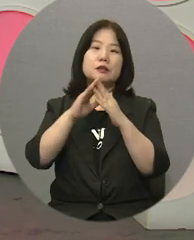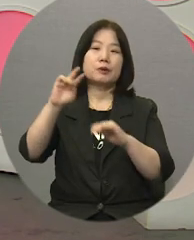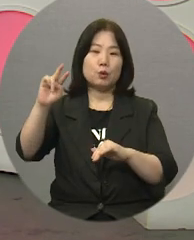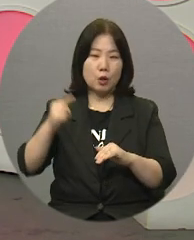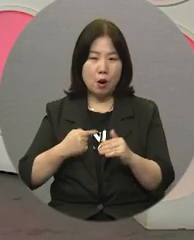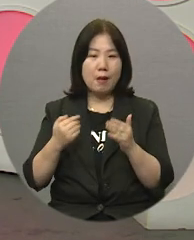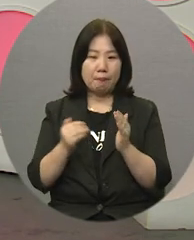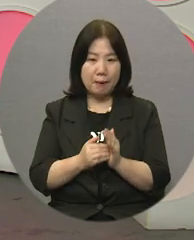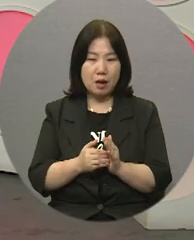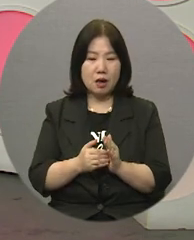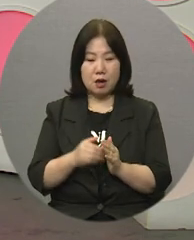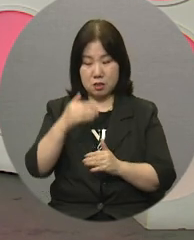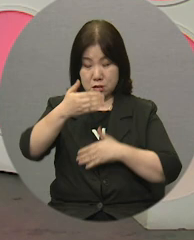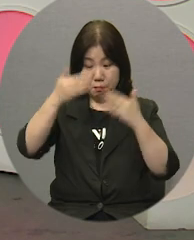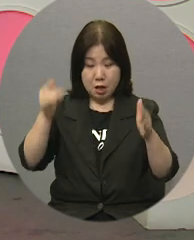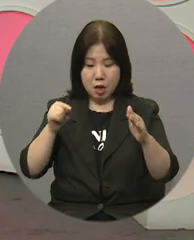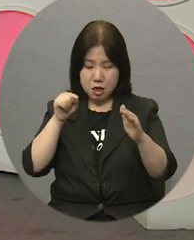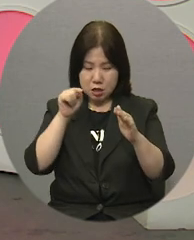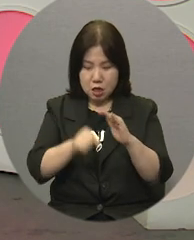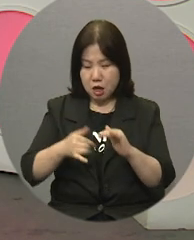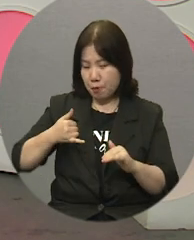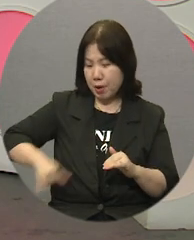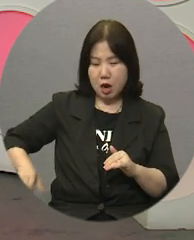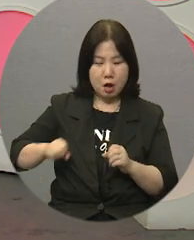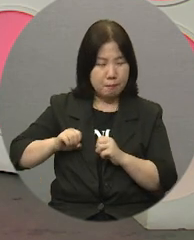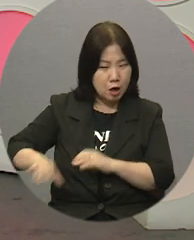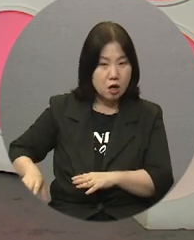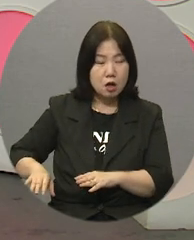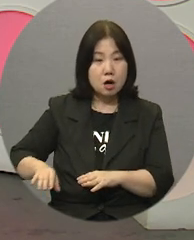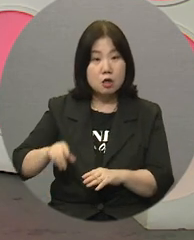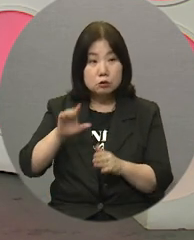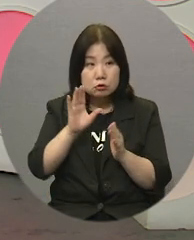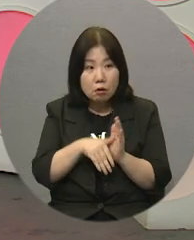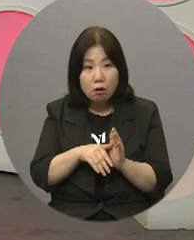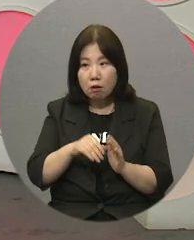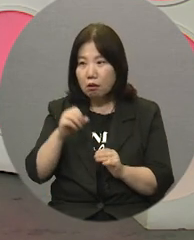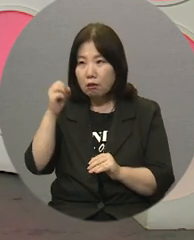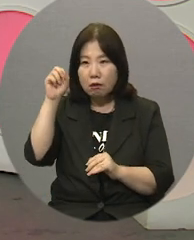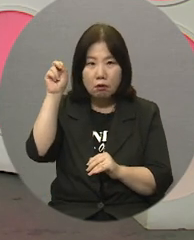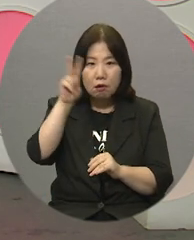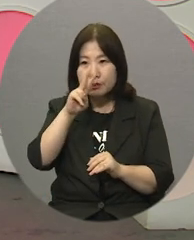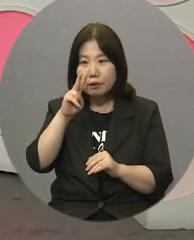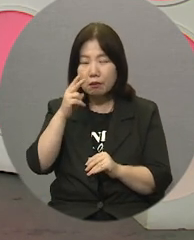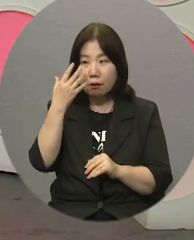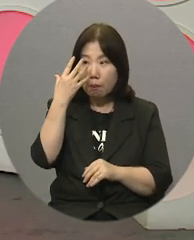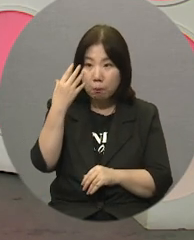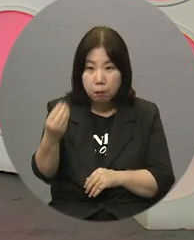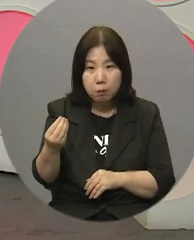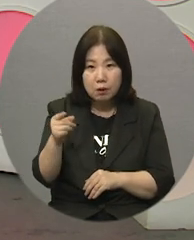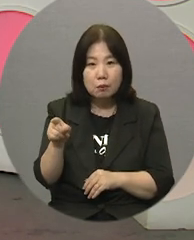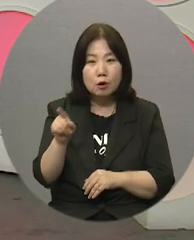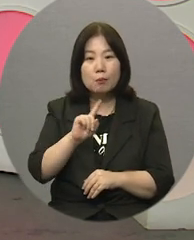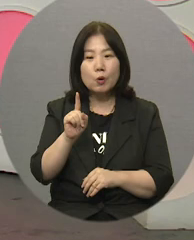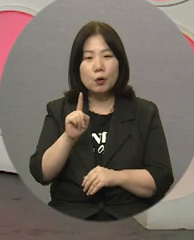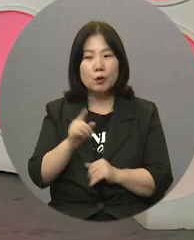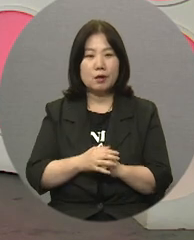했습니다. 방에 들어서며 책가방을 벗은 그때 강렬한 빛깔의 물체가 스쳐